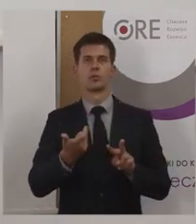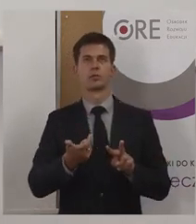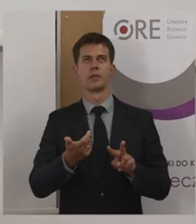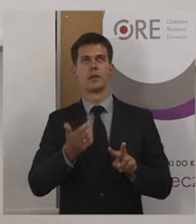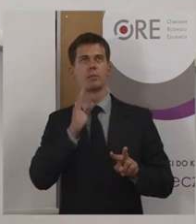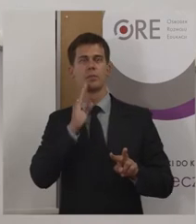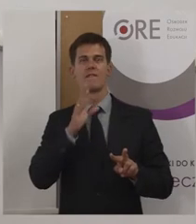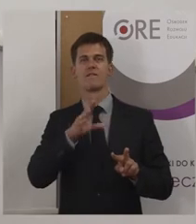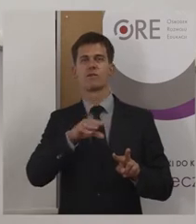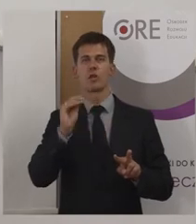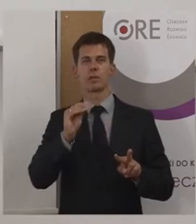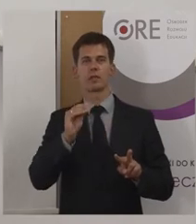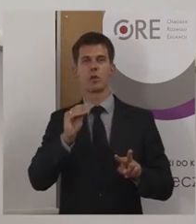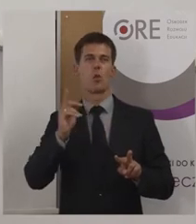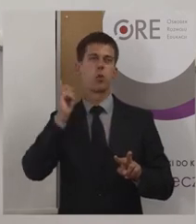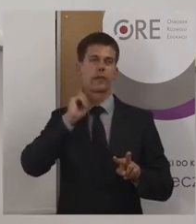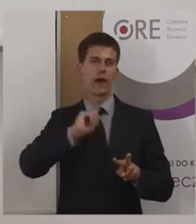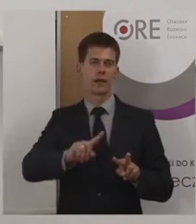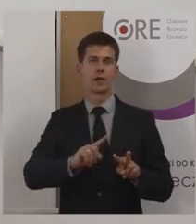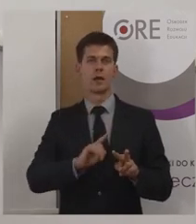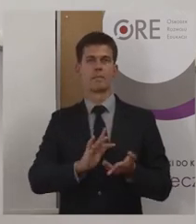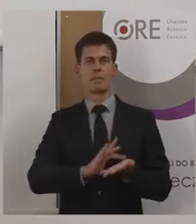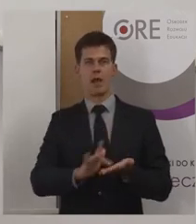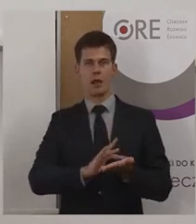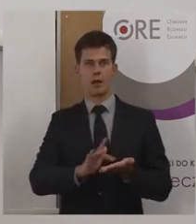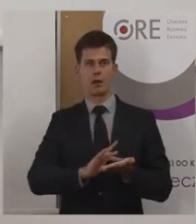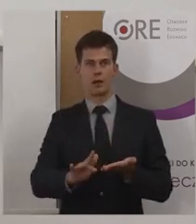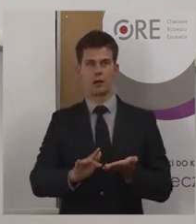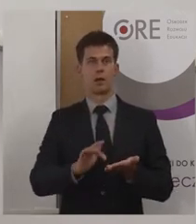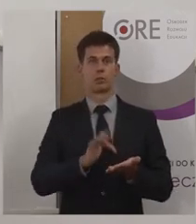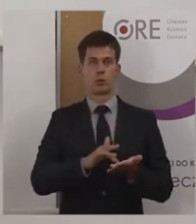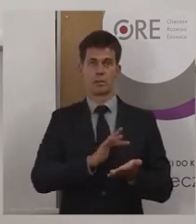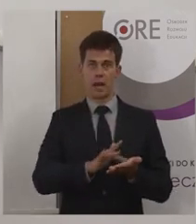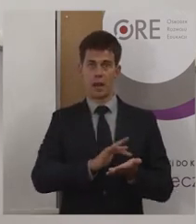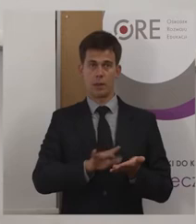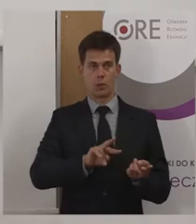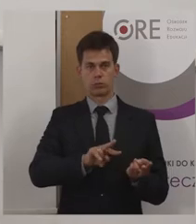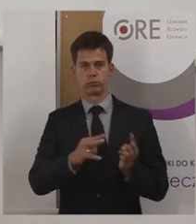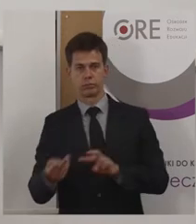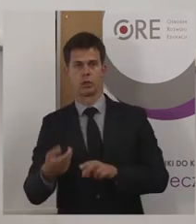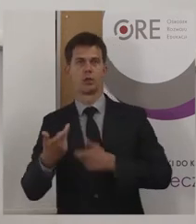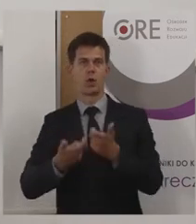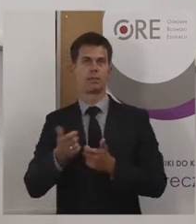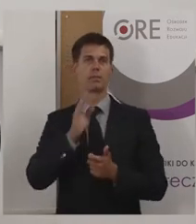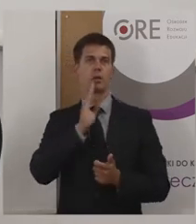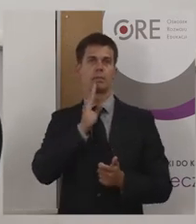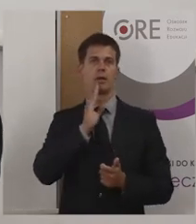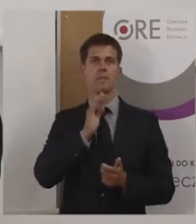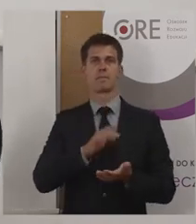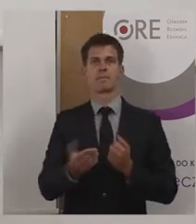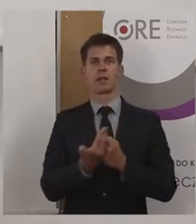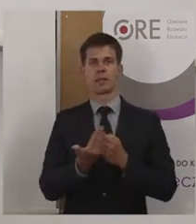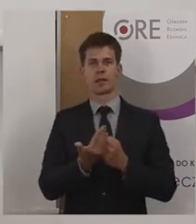dziwnego formatu, takiego udawanego Braille'a, który wysłany na monitor brajlowski, na drukarkę, będzie emulował tak naprawdę zapis